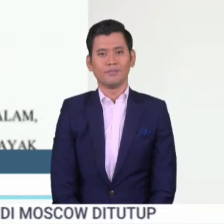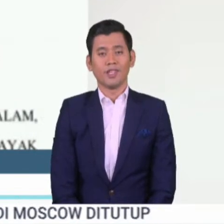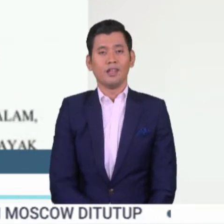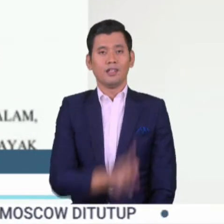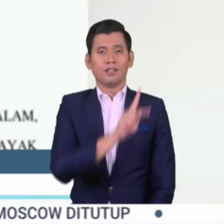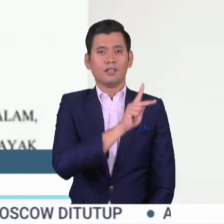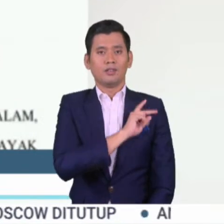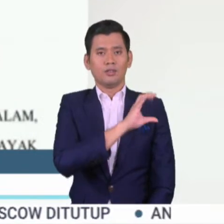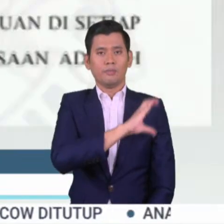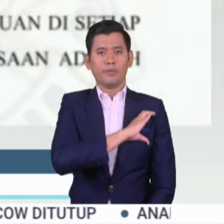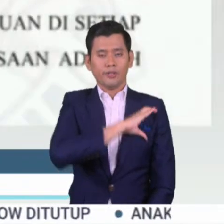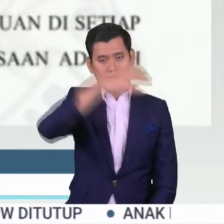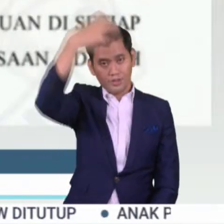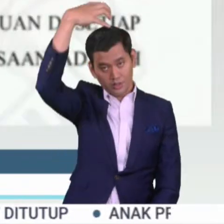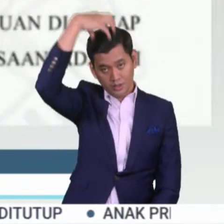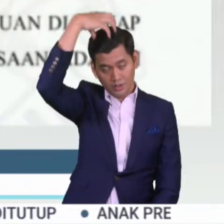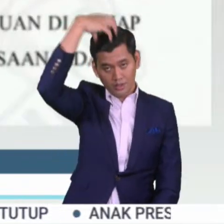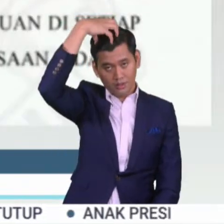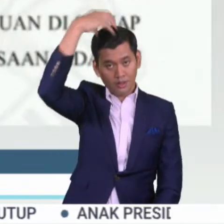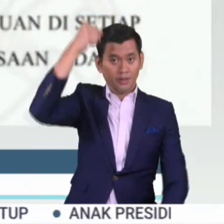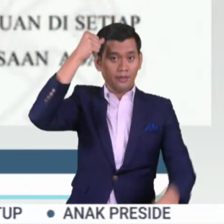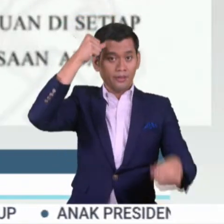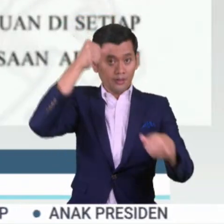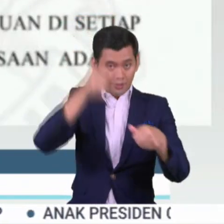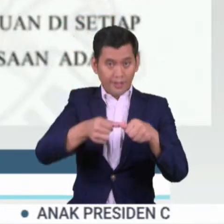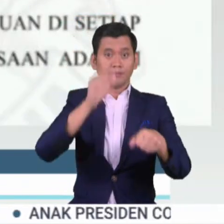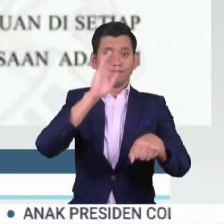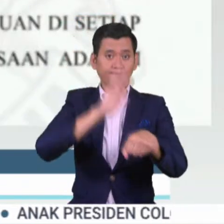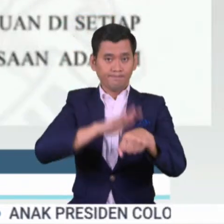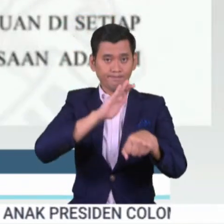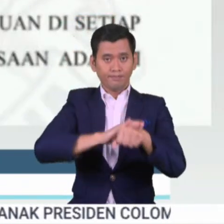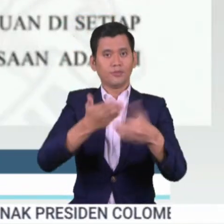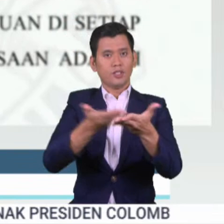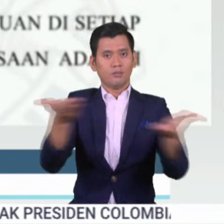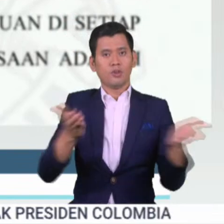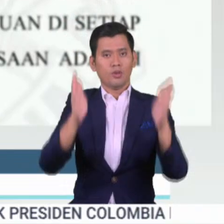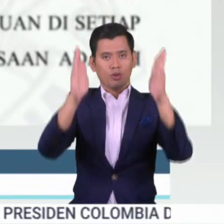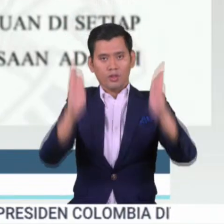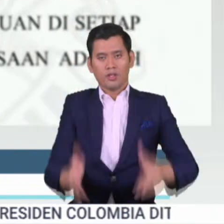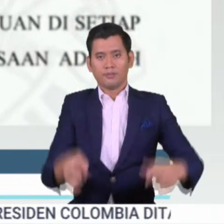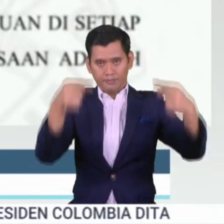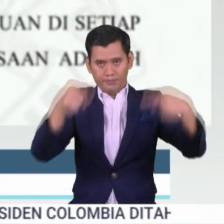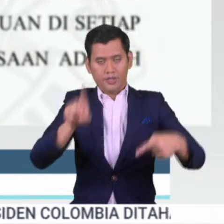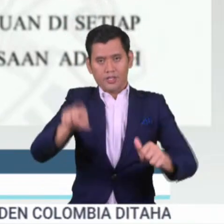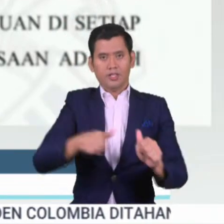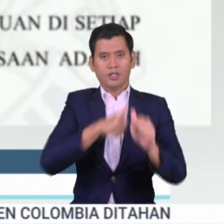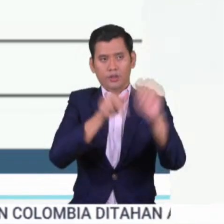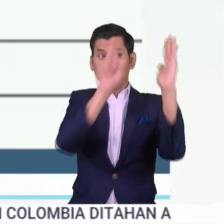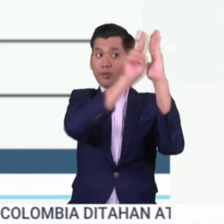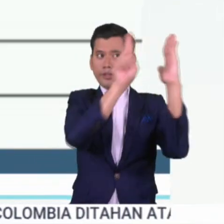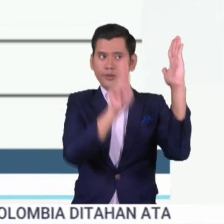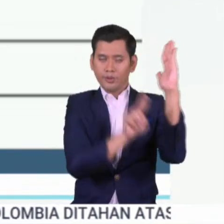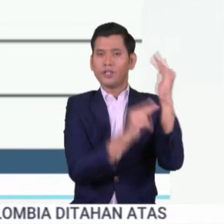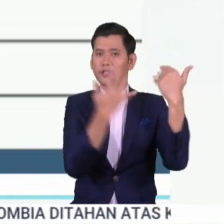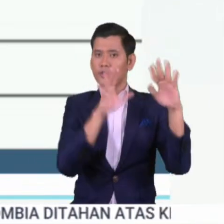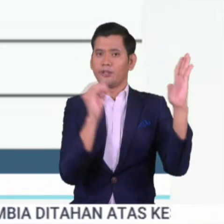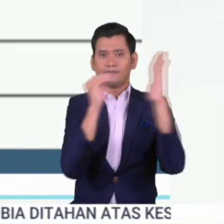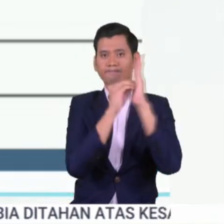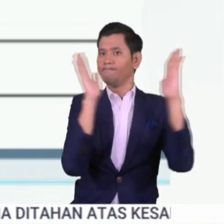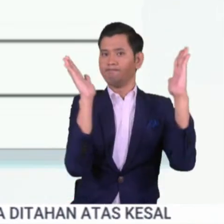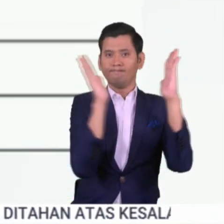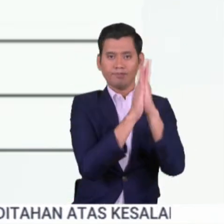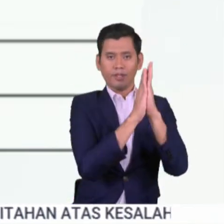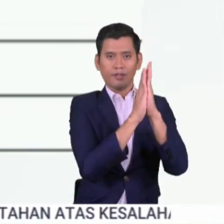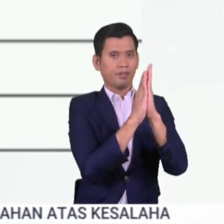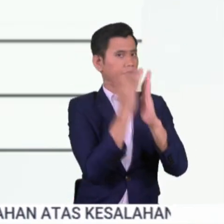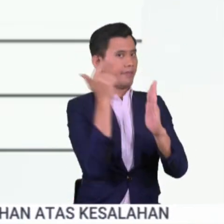Ketua Polis Selangor Datuk Husin Omar Han mengingatkan setiap calon bertanding agar sentiasa patuh undang-undang ditetapkan. Elakkan